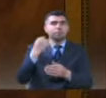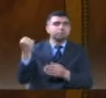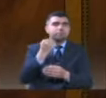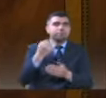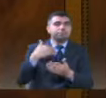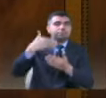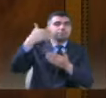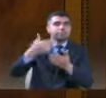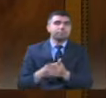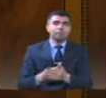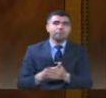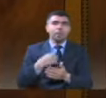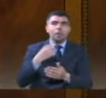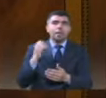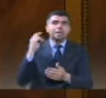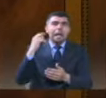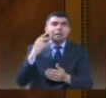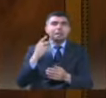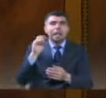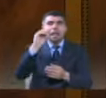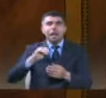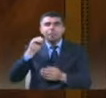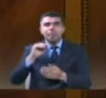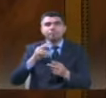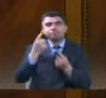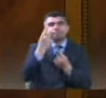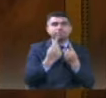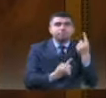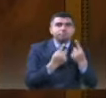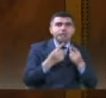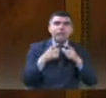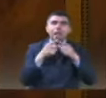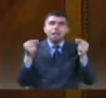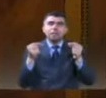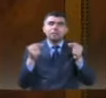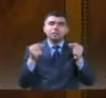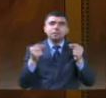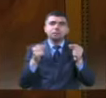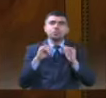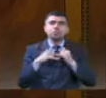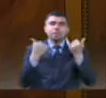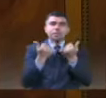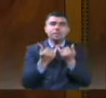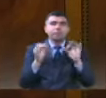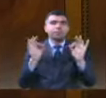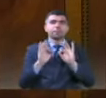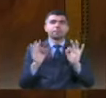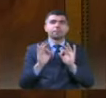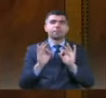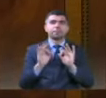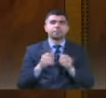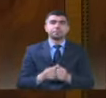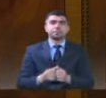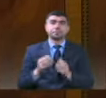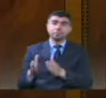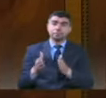التقاعد. اتفقنا الثلاث الاخر نتلاقاو ولا الاربع ما تستعرض الله به، انا الحد ارتبكت القضيه الله يولي برحمه الله لا الله واحد.